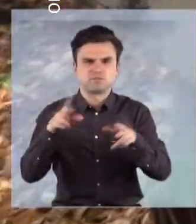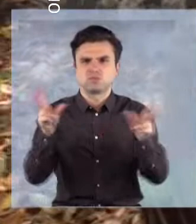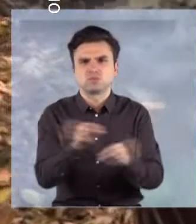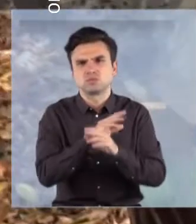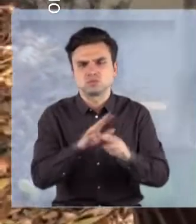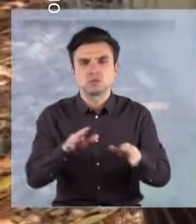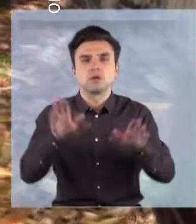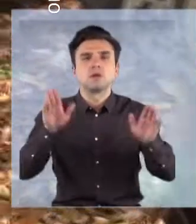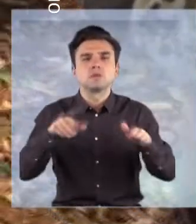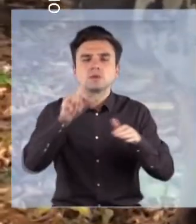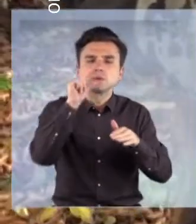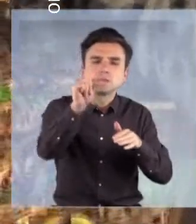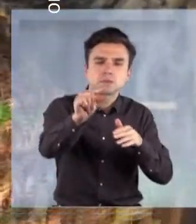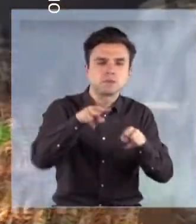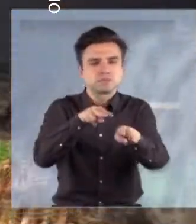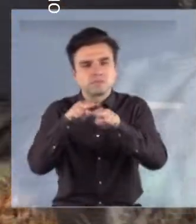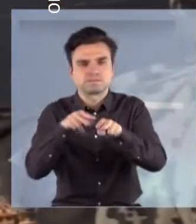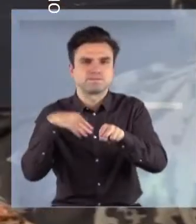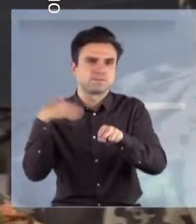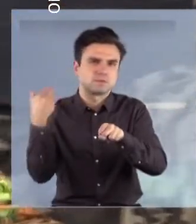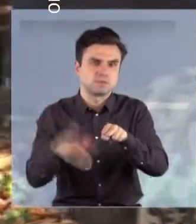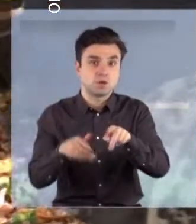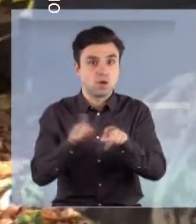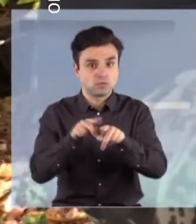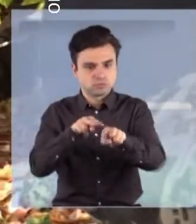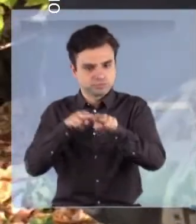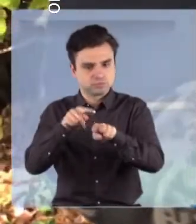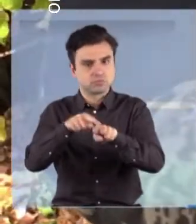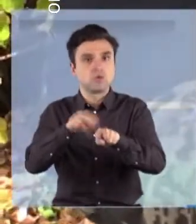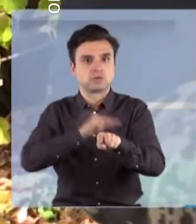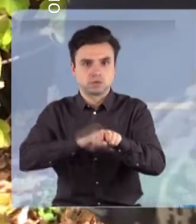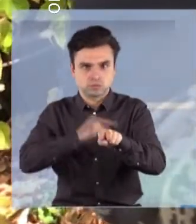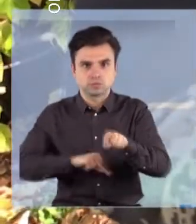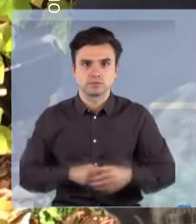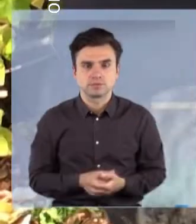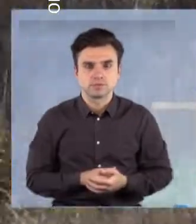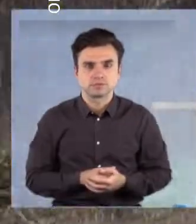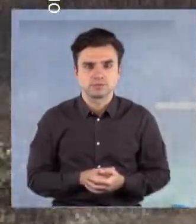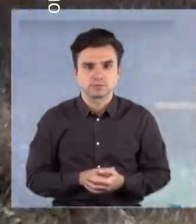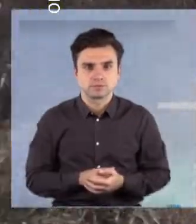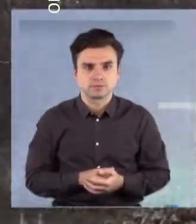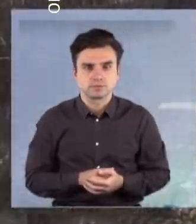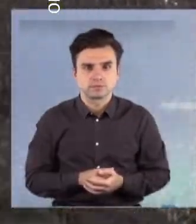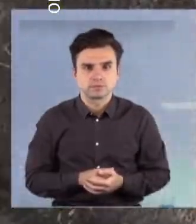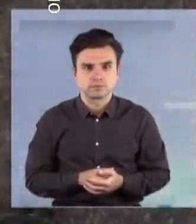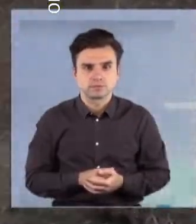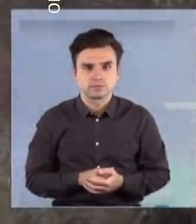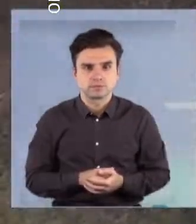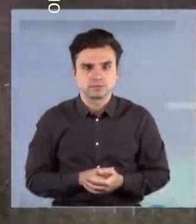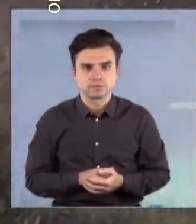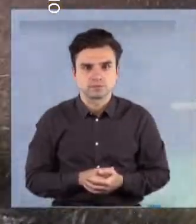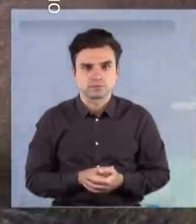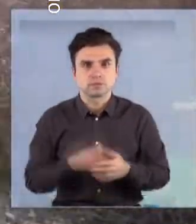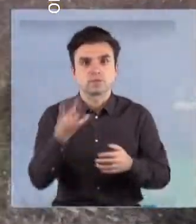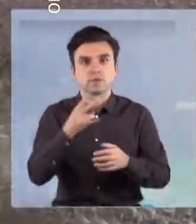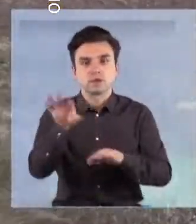і ті, що я сам, ну, можна і в пластикову гільзу, у мене такі раритетні. І останні моменти